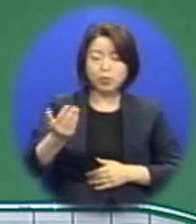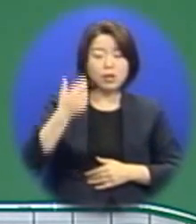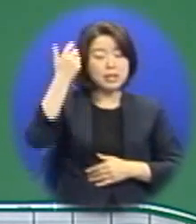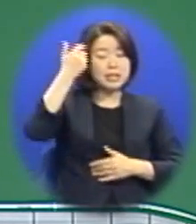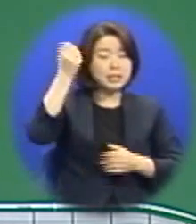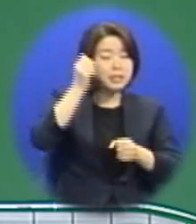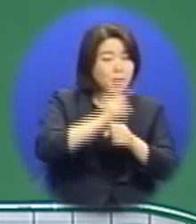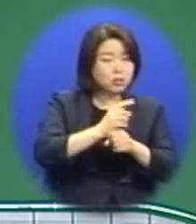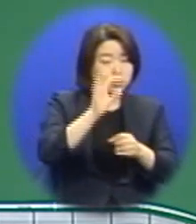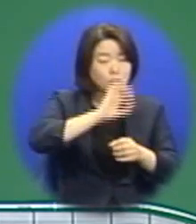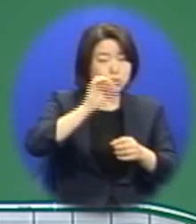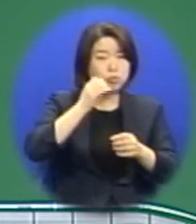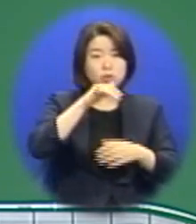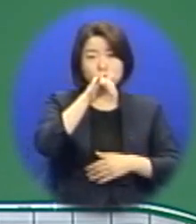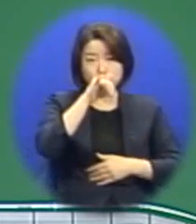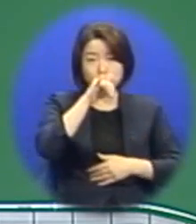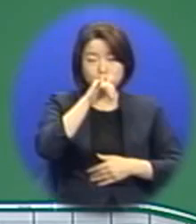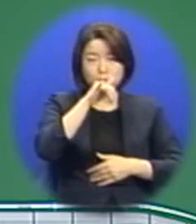영성훈련도 해야 되고